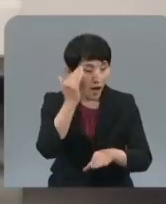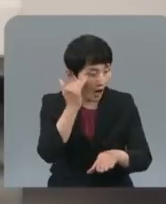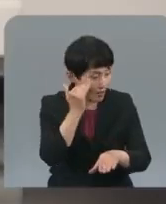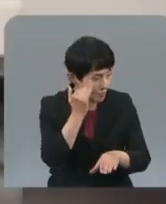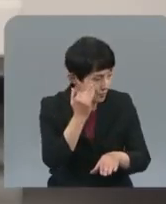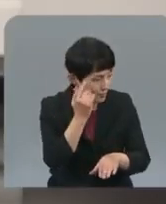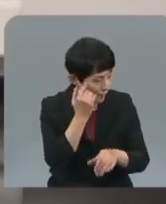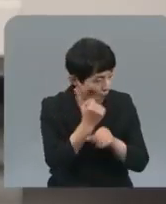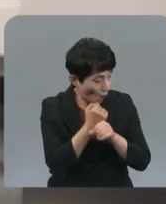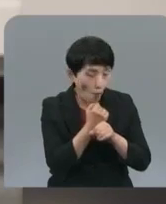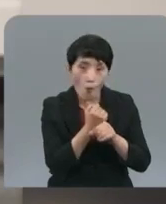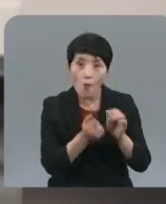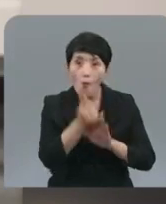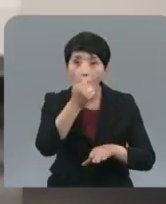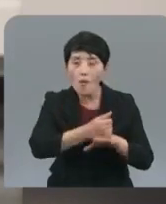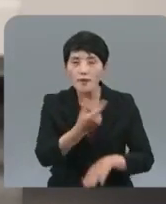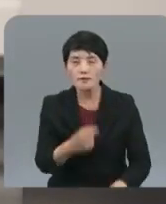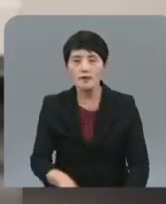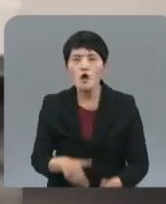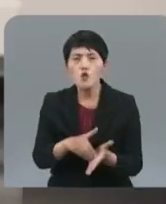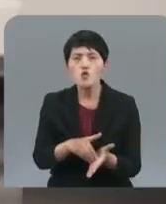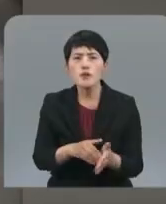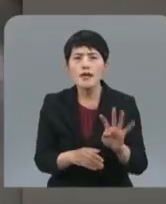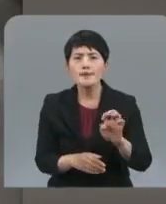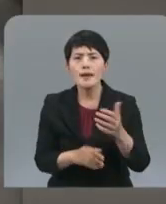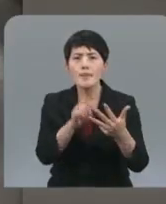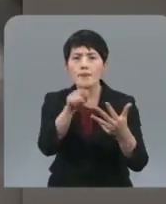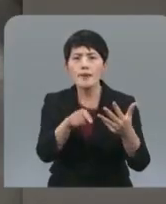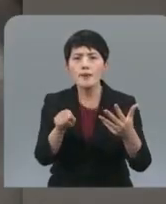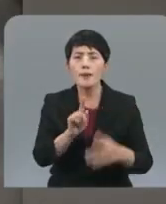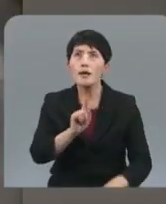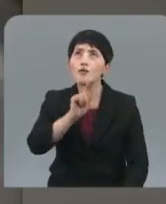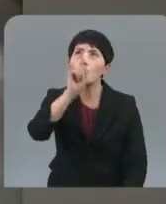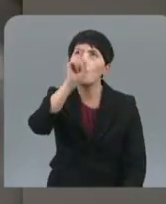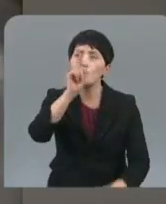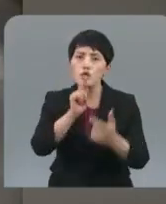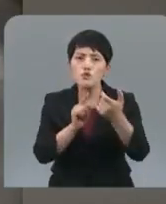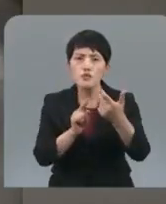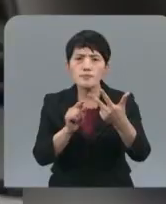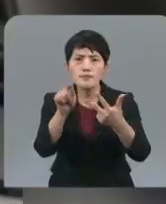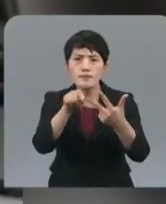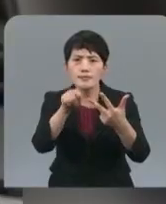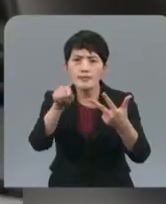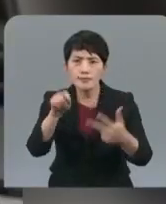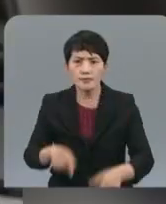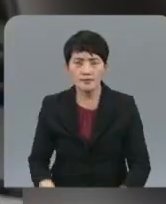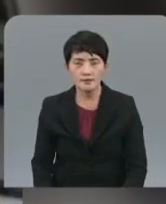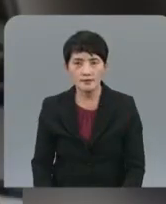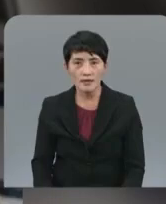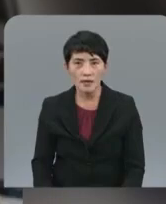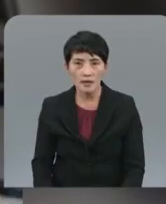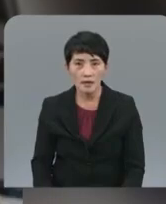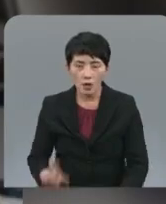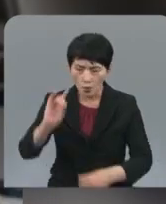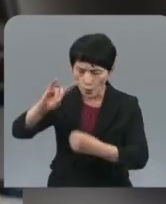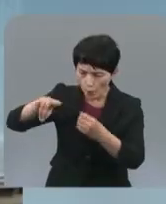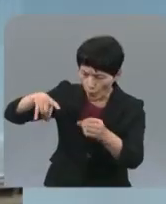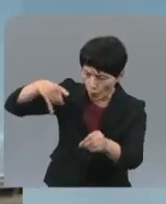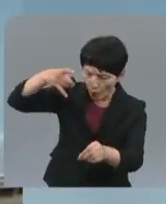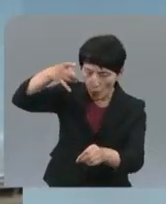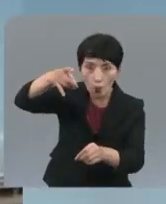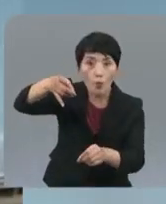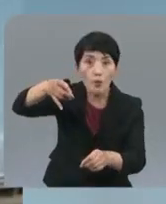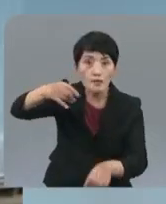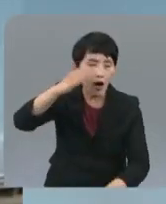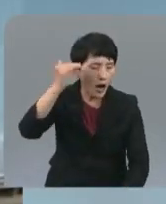quốc vũ trụ Bước khởi đầu trong hành trình này của s chính là vụ phóng vệ tinh nhân tạo đầu tiên udb 1 nghĩa là ngôi sao của chúng ta